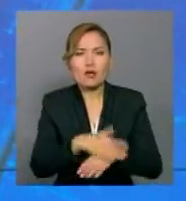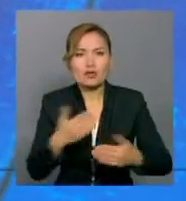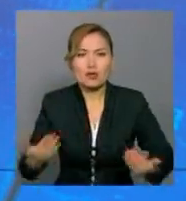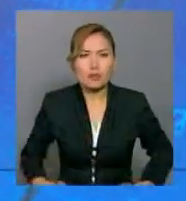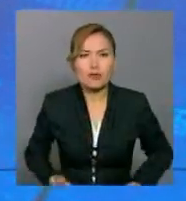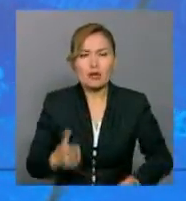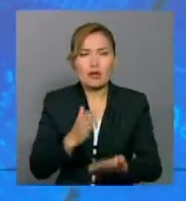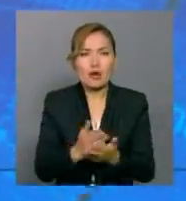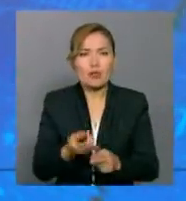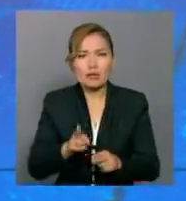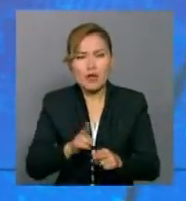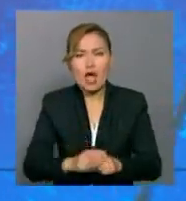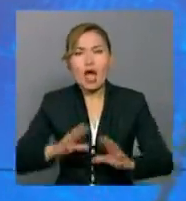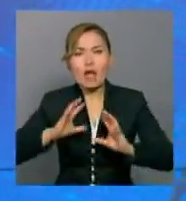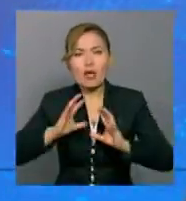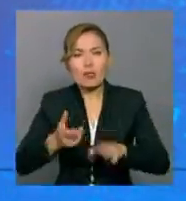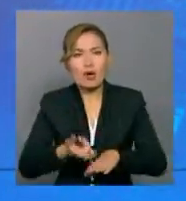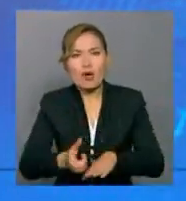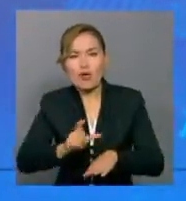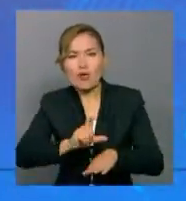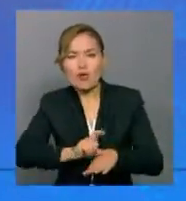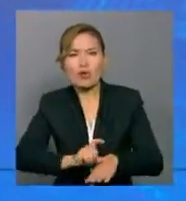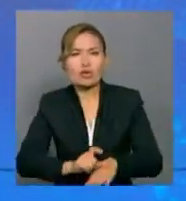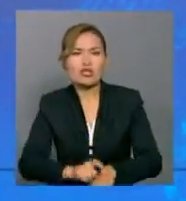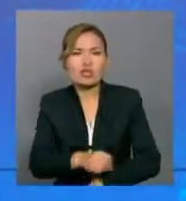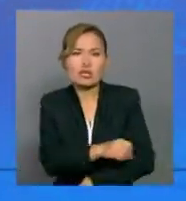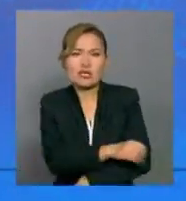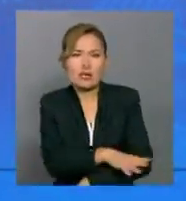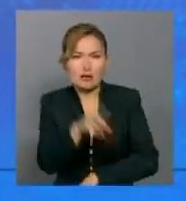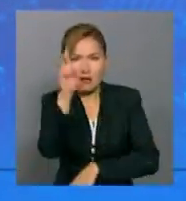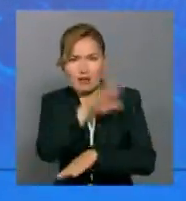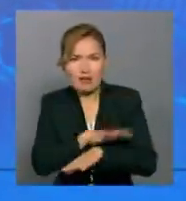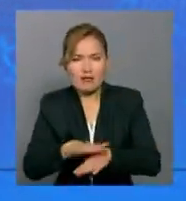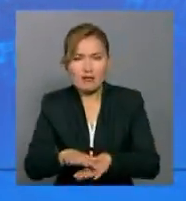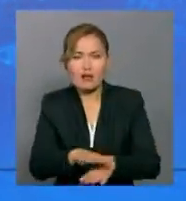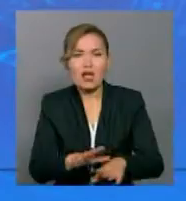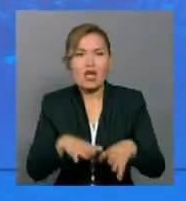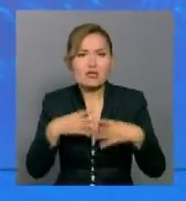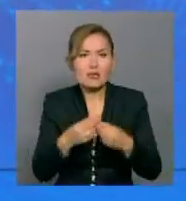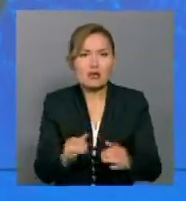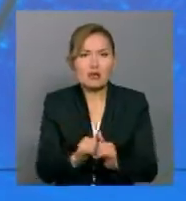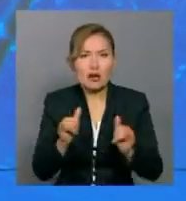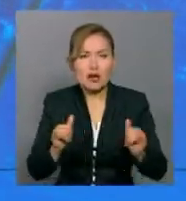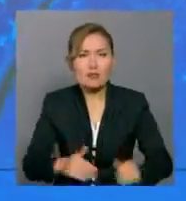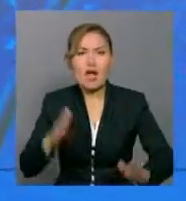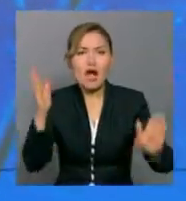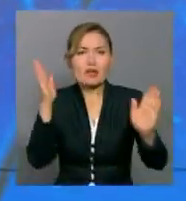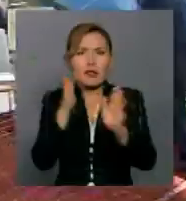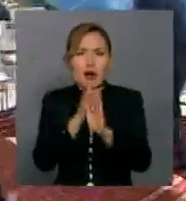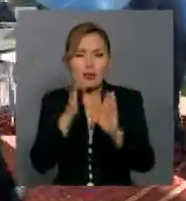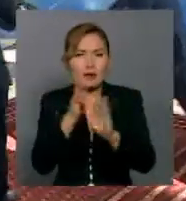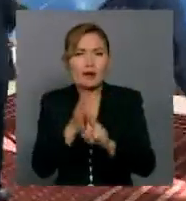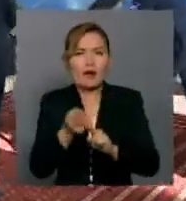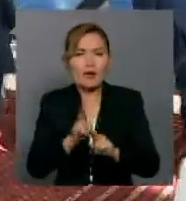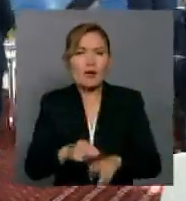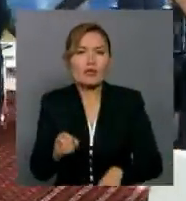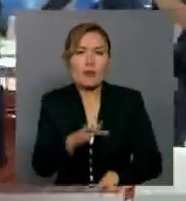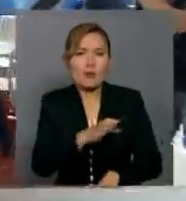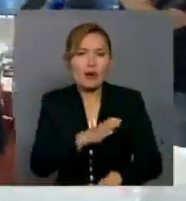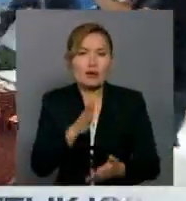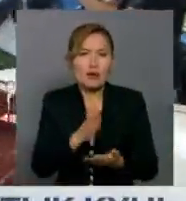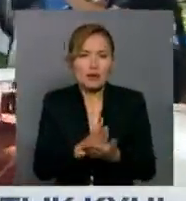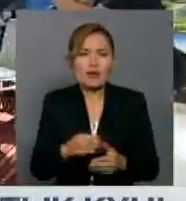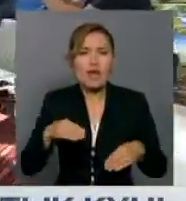санының көптігінен статистика бойынша әлемдегі ең кедей елдердің қатарына енеді. Десек те табиғи жағдайының аса қолайлы болуынан